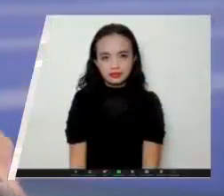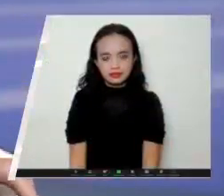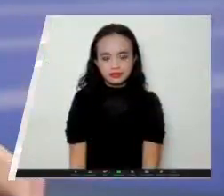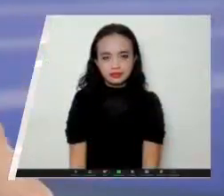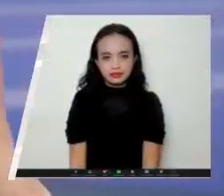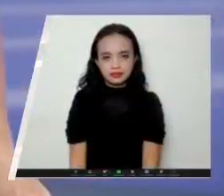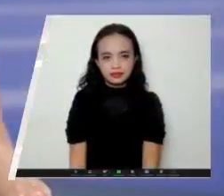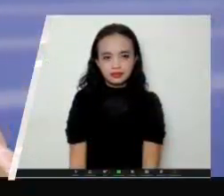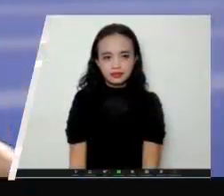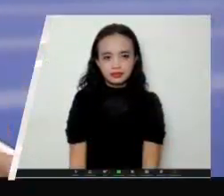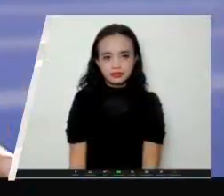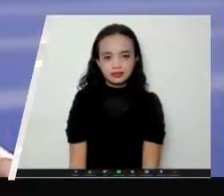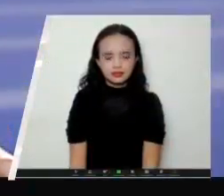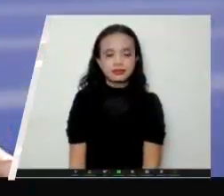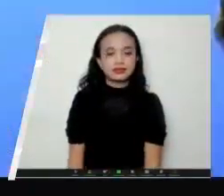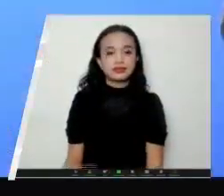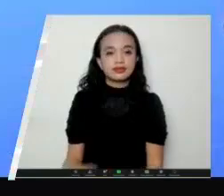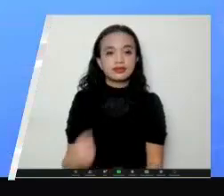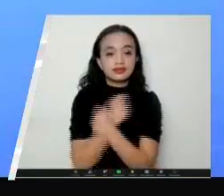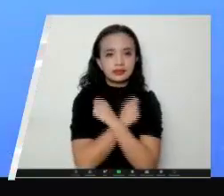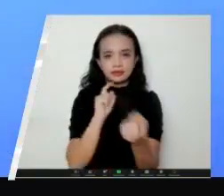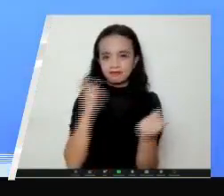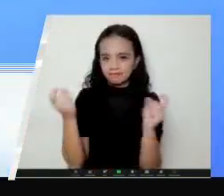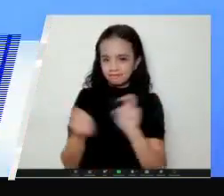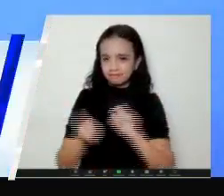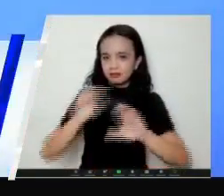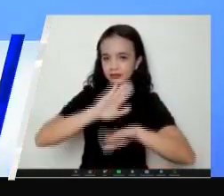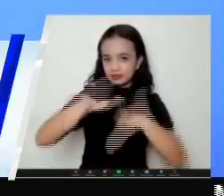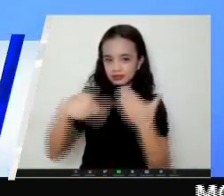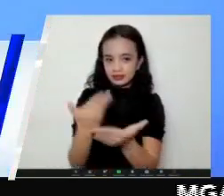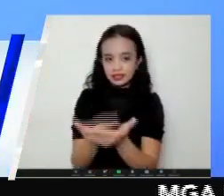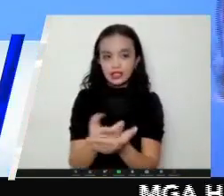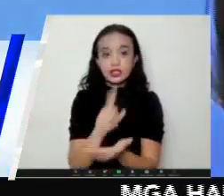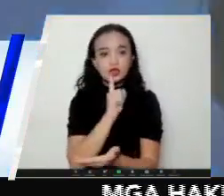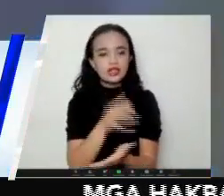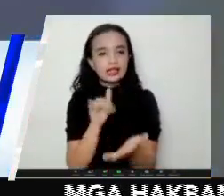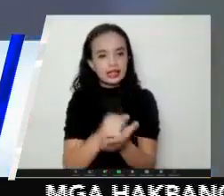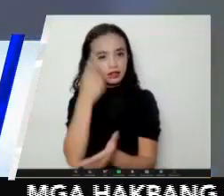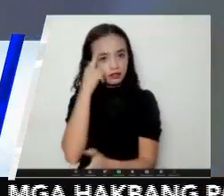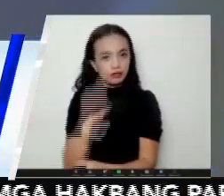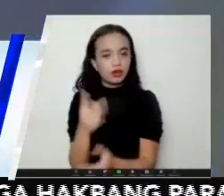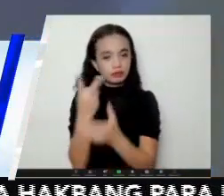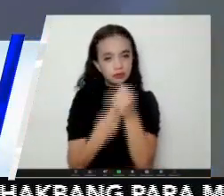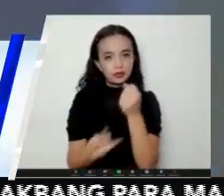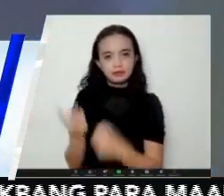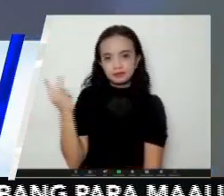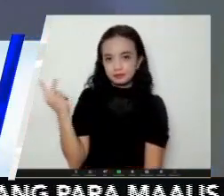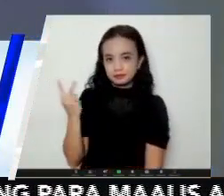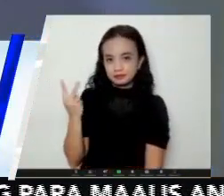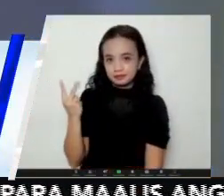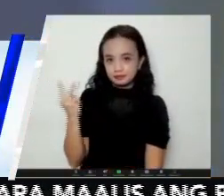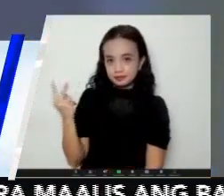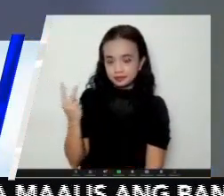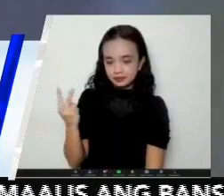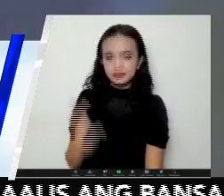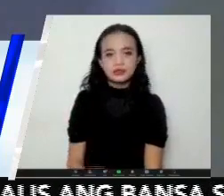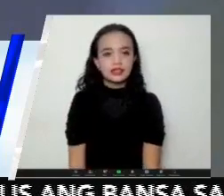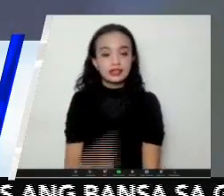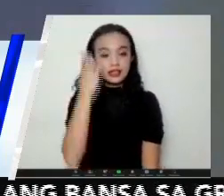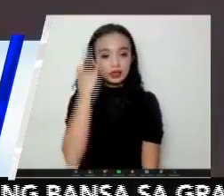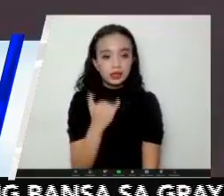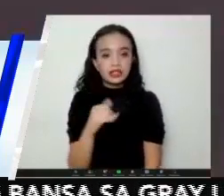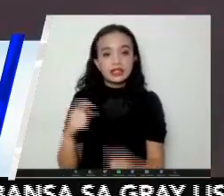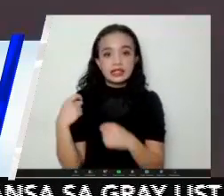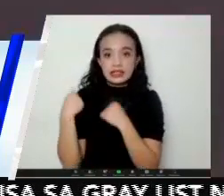Love changes everything. Totoo daw ito para kay Derek Monasterio at El Villanueva. Dahil mula nang magsimula